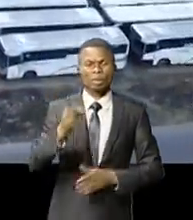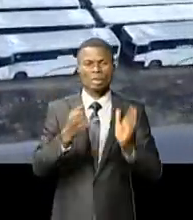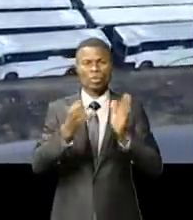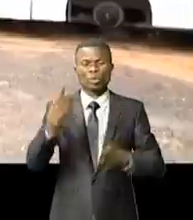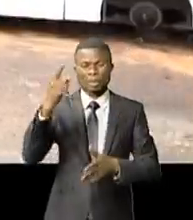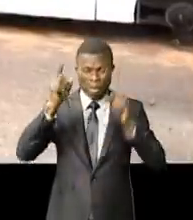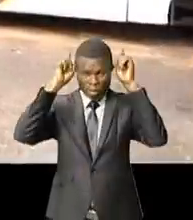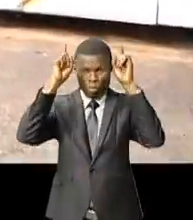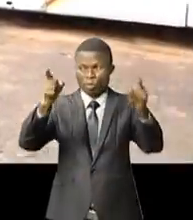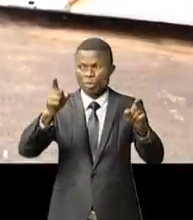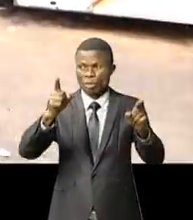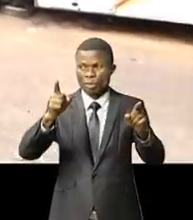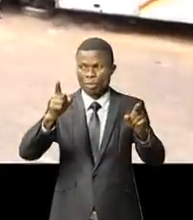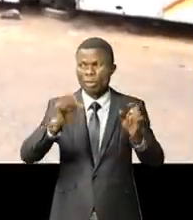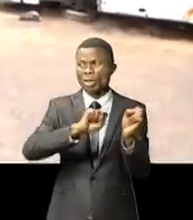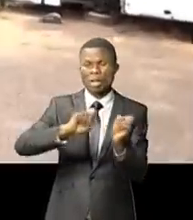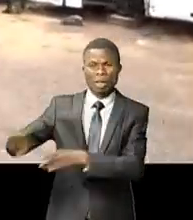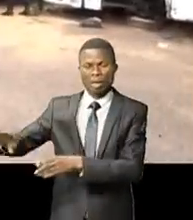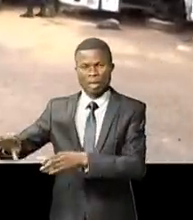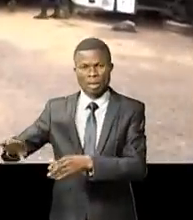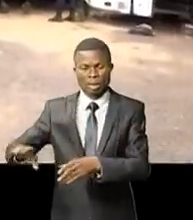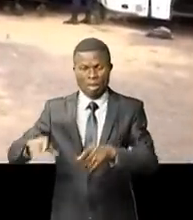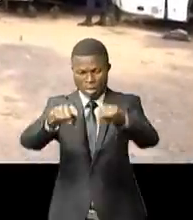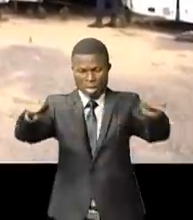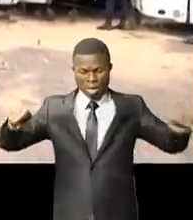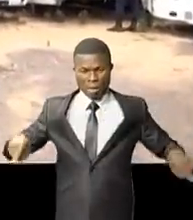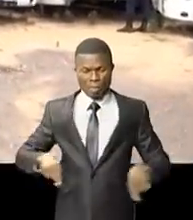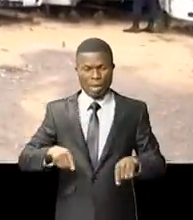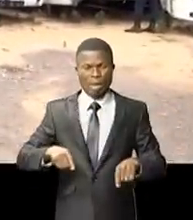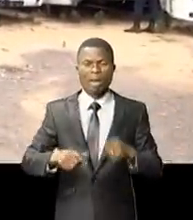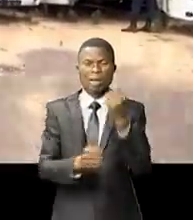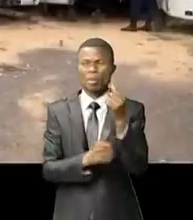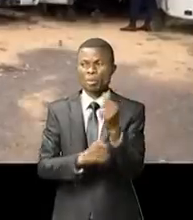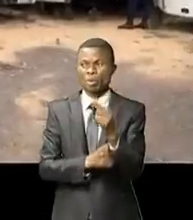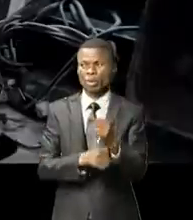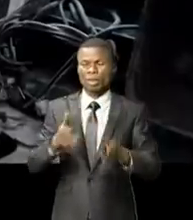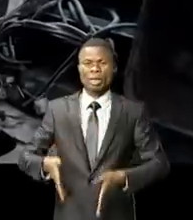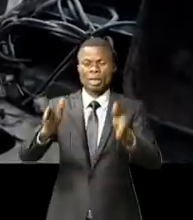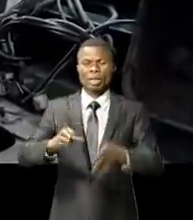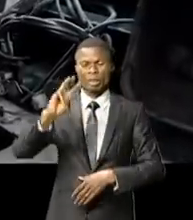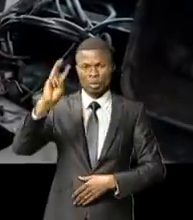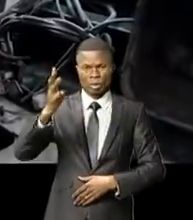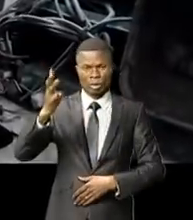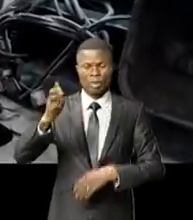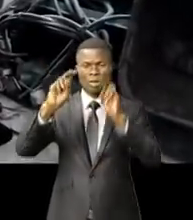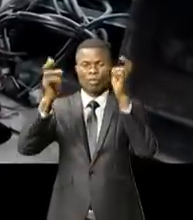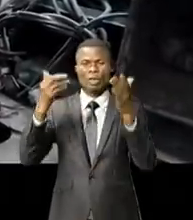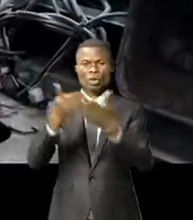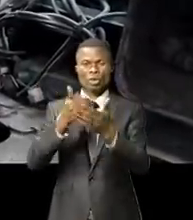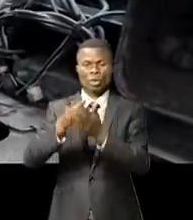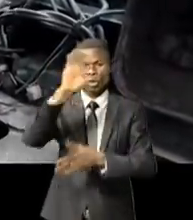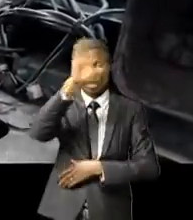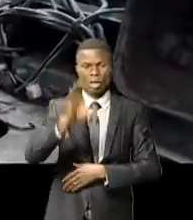161 bus Transco abandonnés dans deux parcelles privées situées à la 3e rue Nouvelle Cité dans la